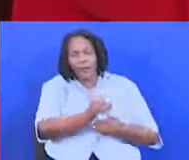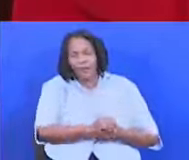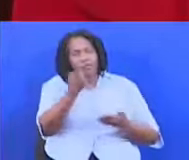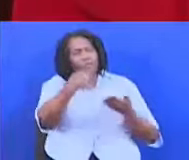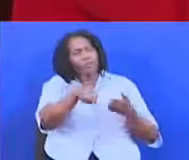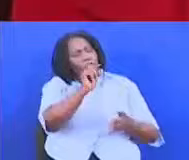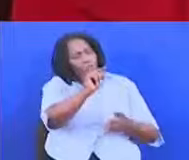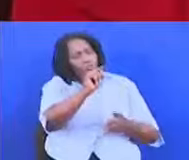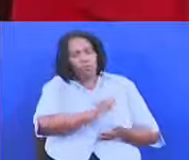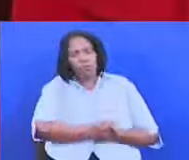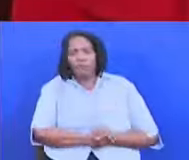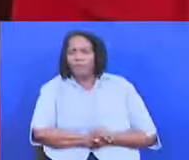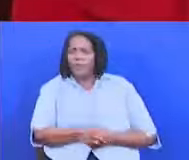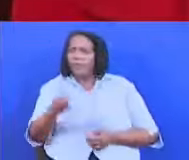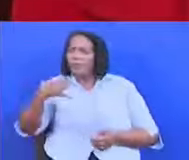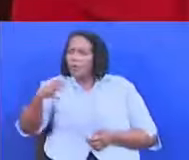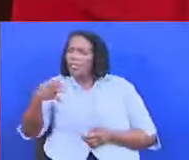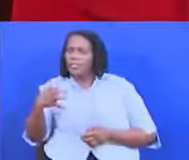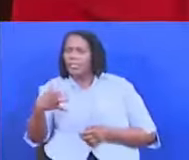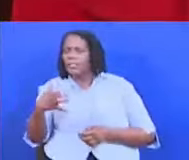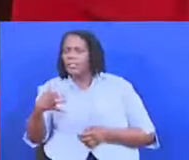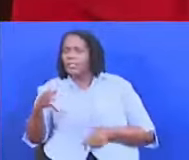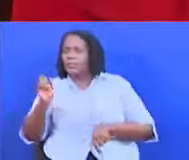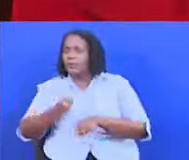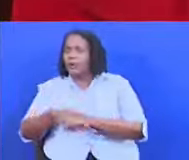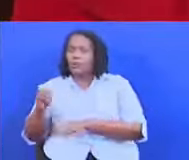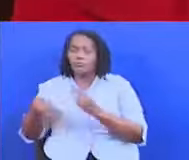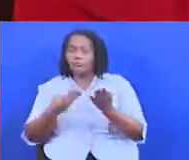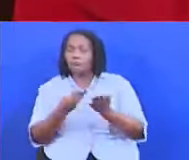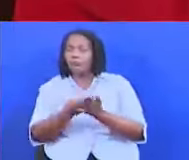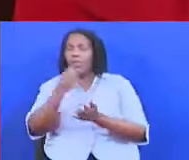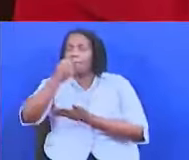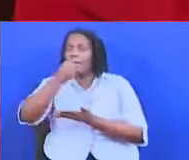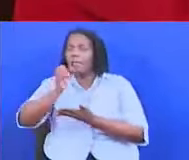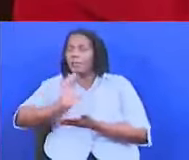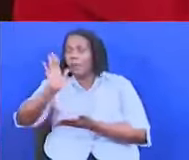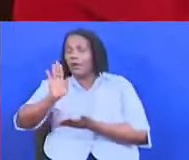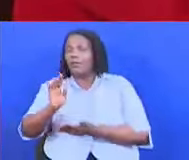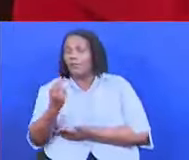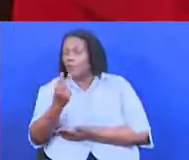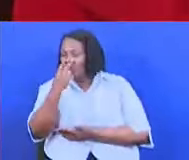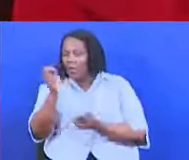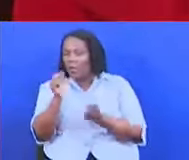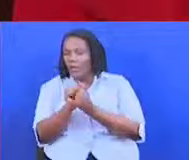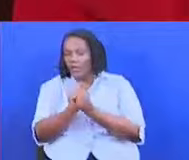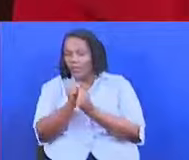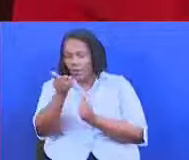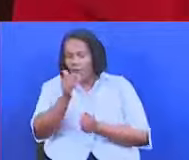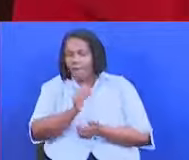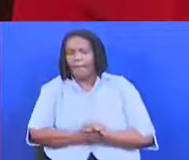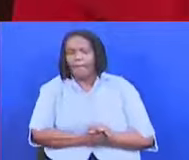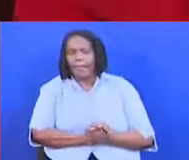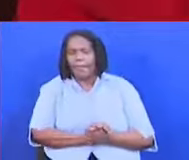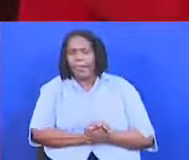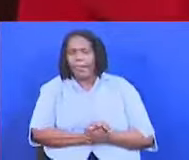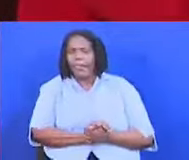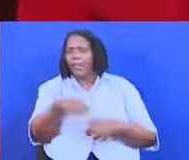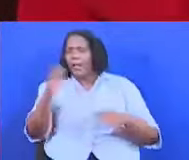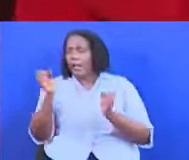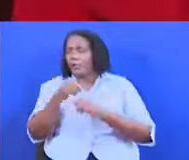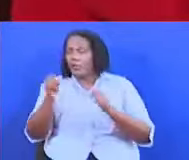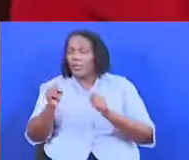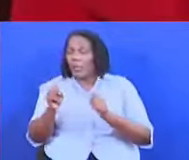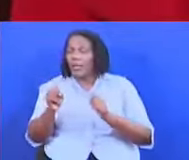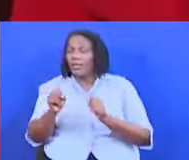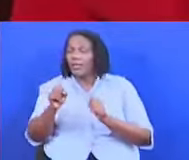sana waziri Musika kwenye bajeti yake atakapokuwa anazungumza aweze kuliangalia hili kwa sababu limekuwa ni changamoto. Haiwezekani mtu